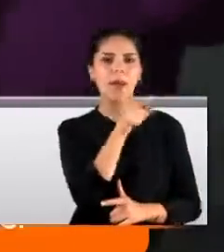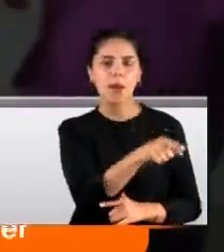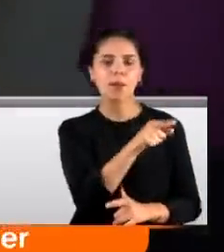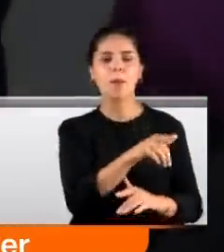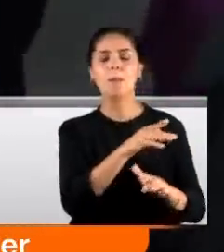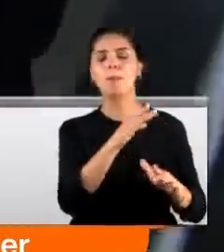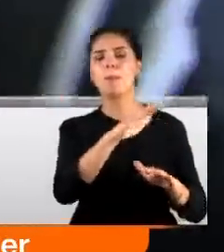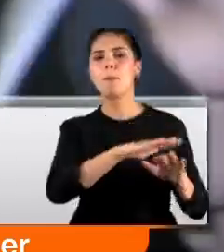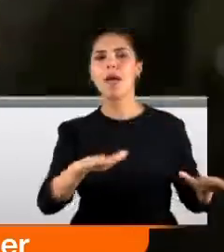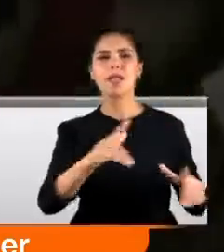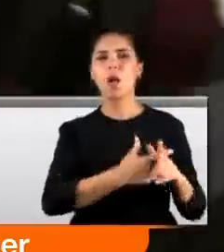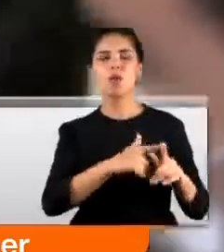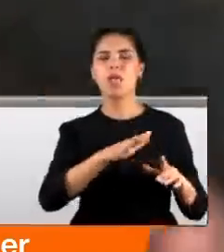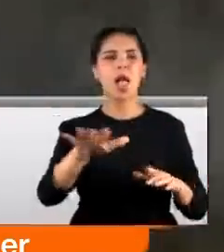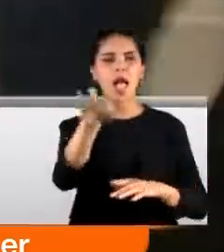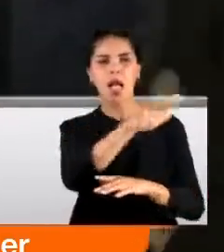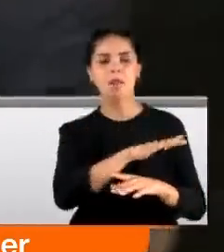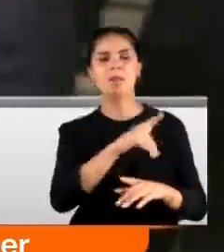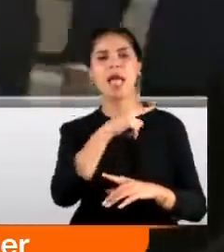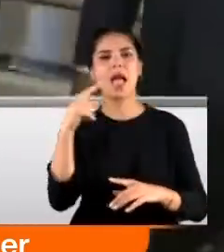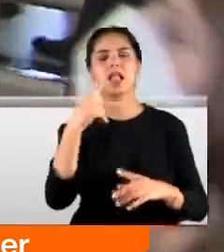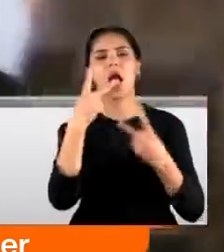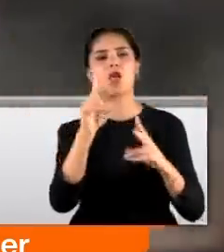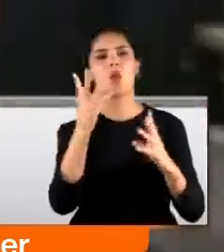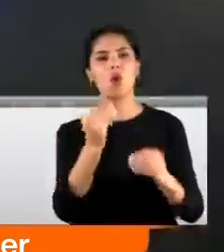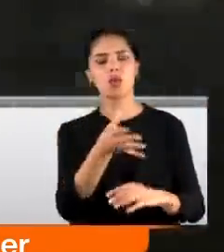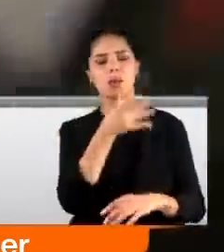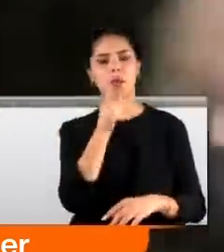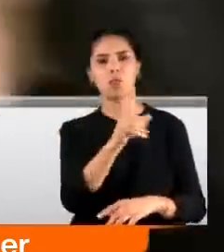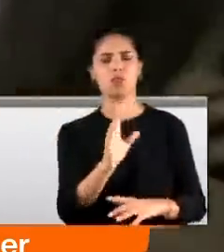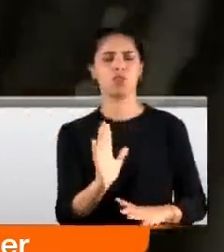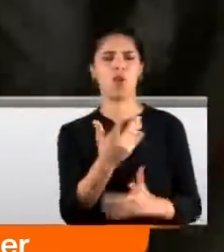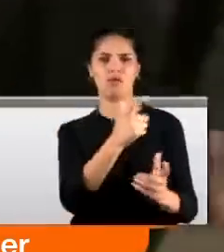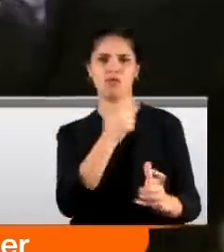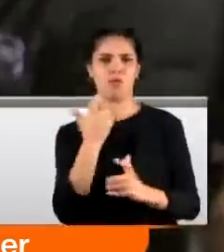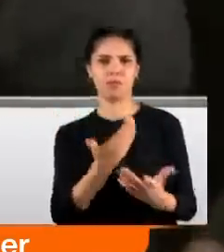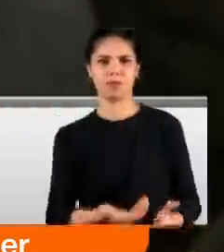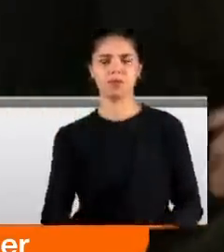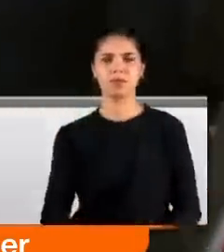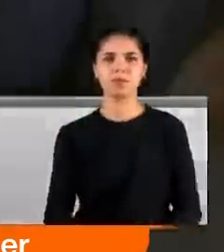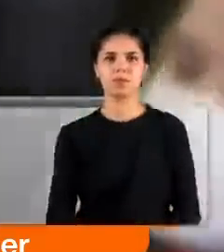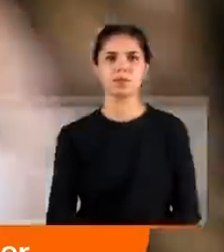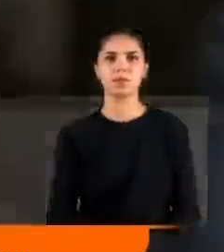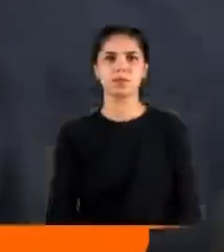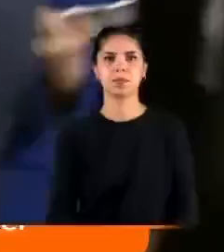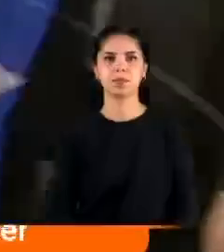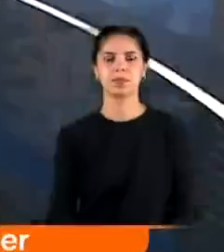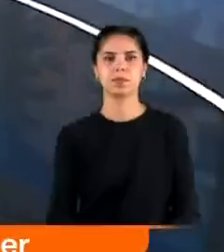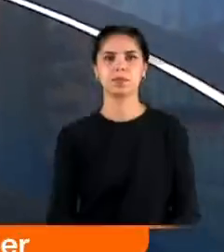masanın ortaklarından gelen tüm olumsuz açıklamalara rağmen bu ilginç yanıtı verdi.